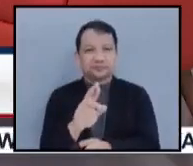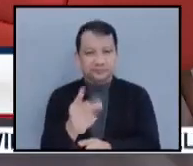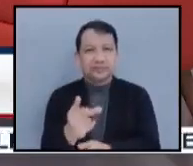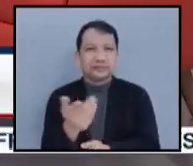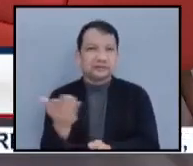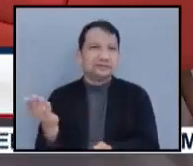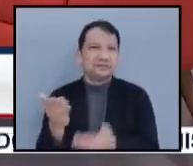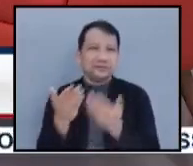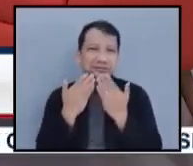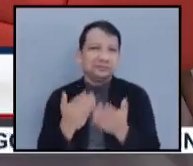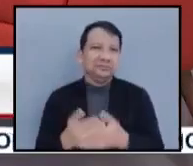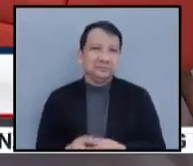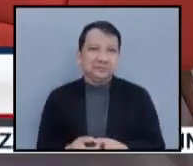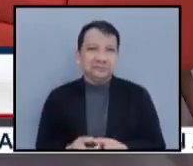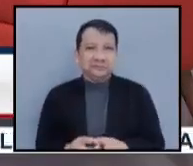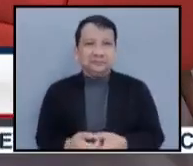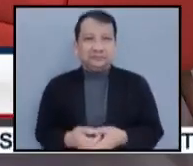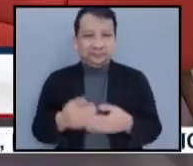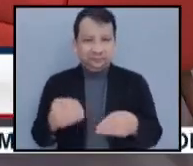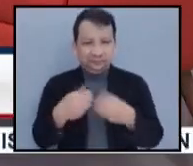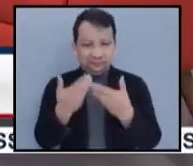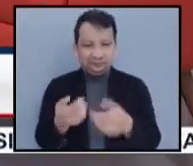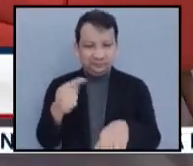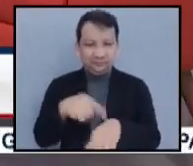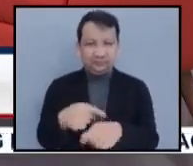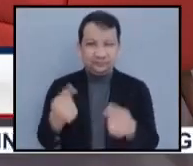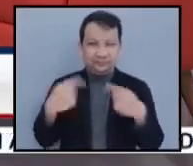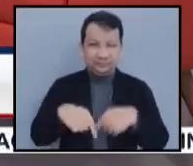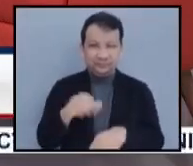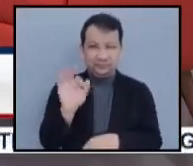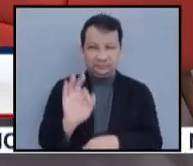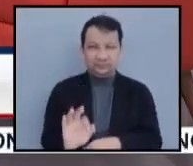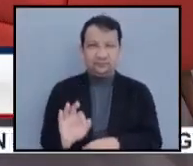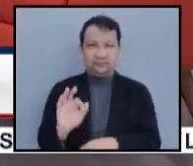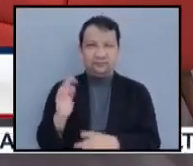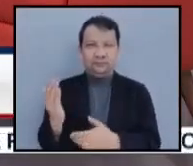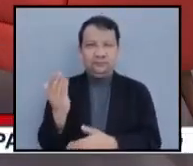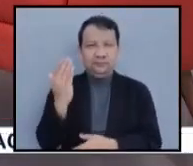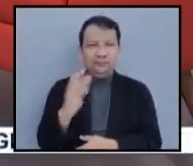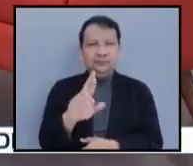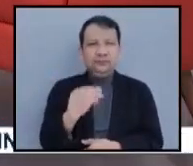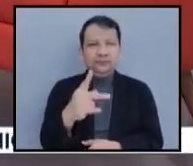Maraming salamat sa pagbibigay ng oras sa amin this Friday morning, Arkin Chua.